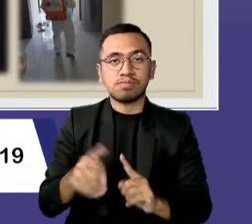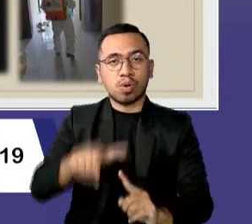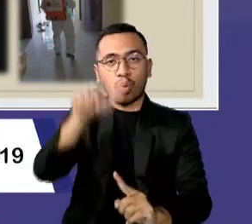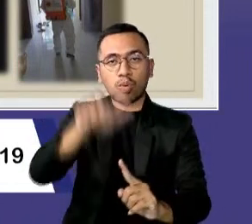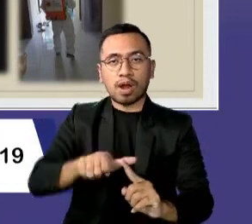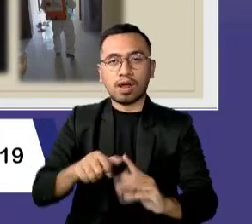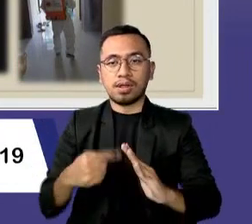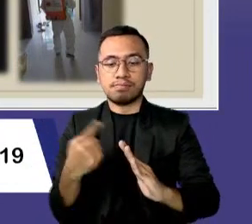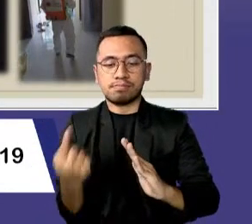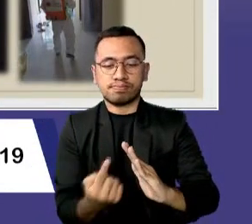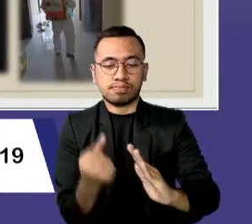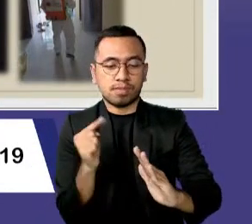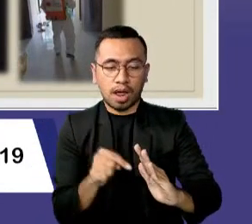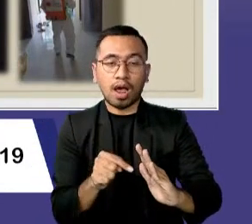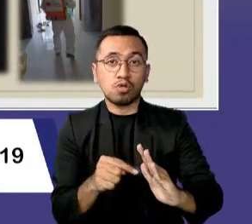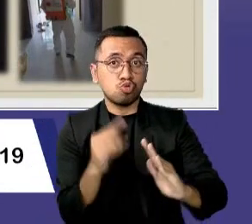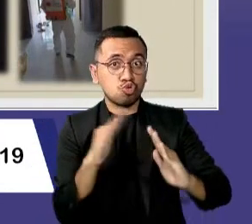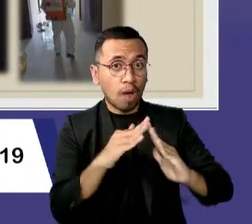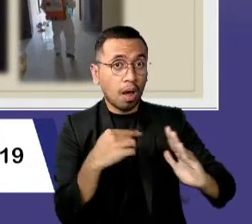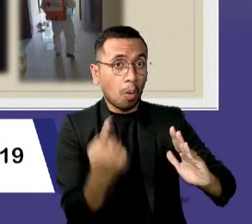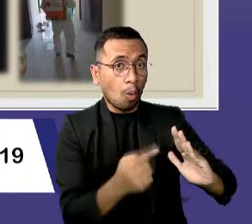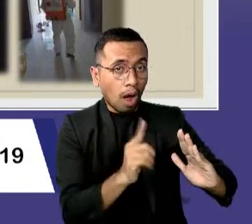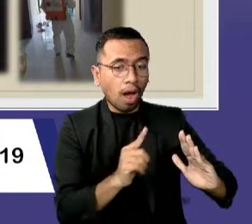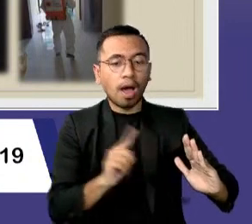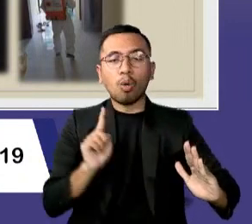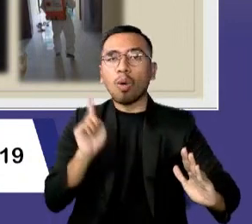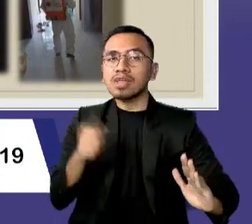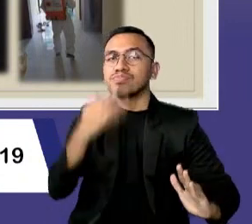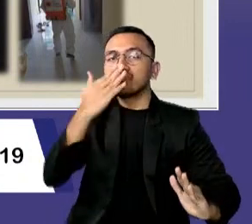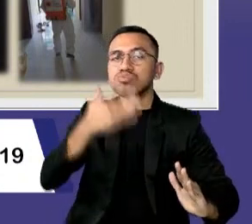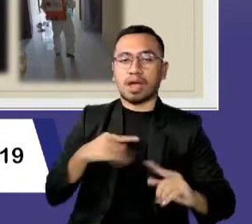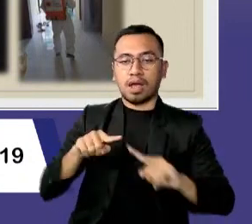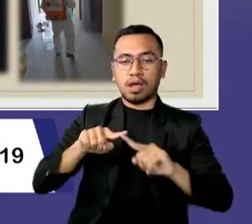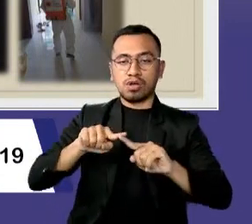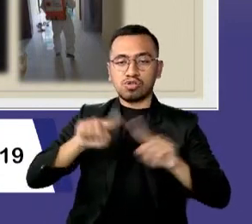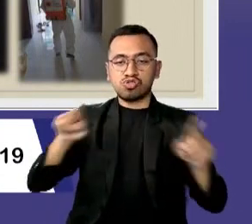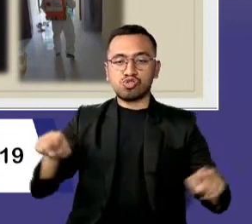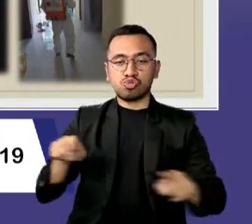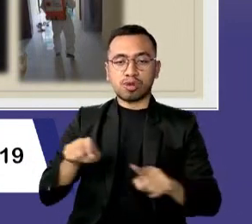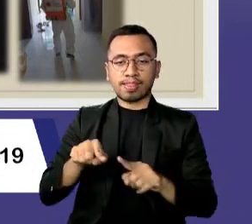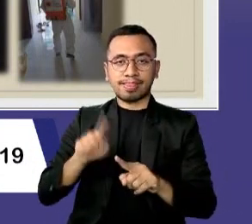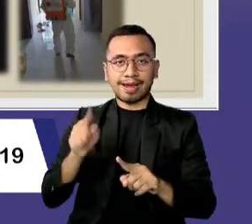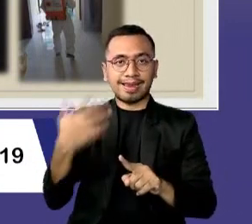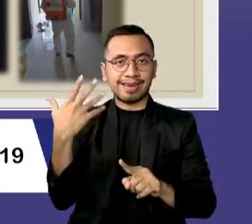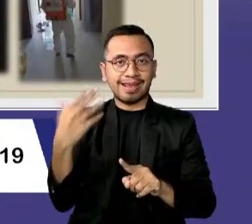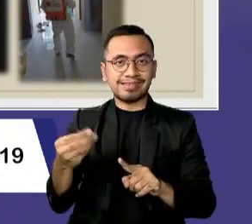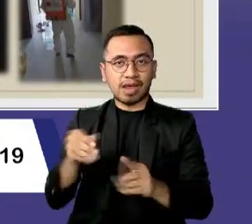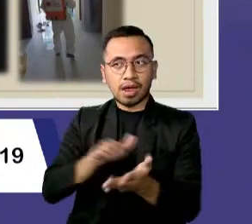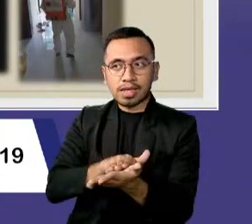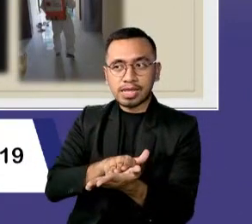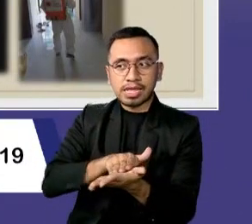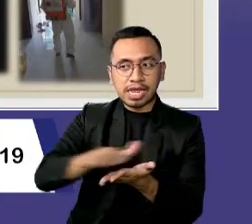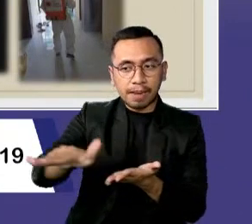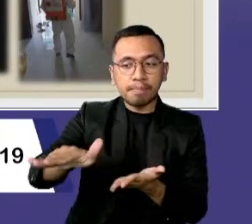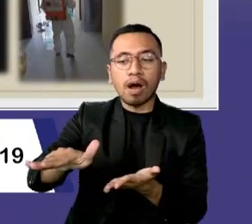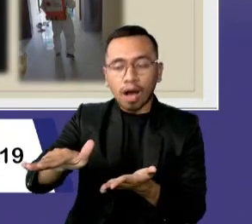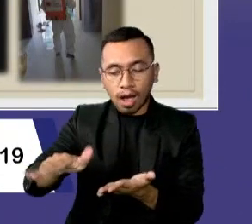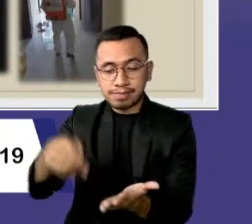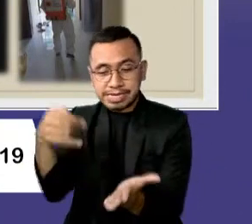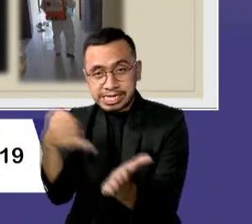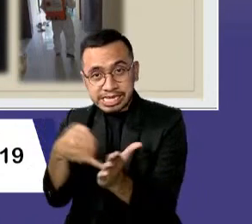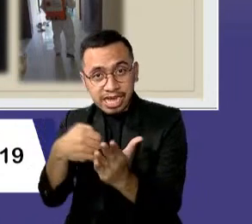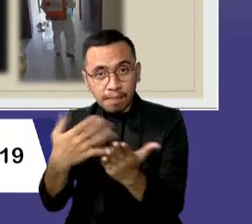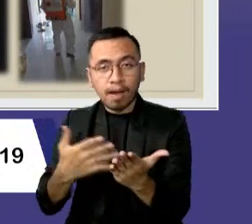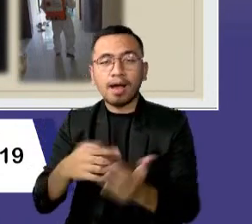sanggup untuk mengawasi tetapi sanggup untuk memastikan yang bersangkutan tidak keluar rumah tidak teman-teman itu selain